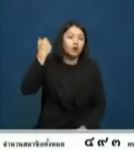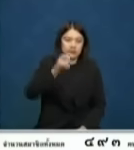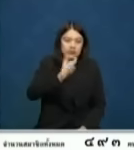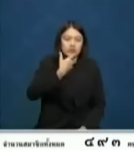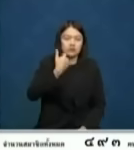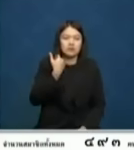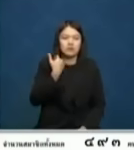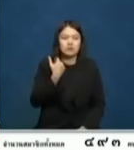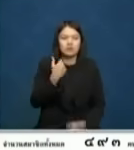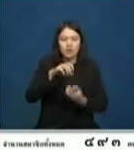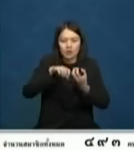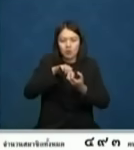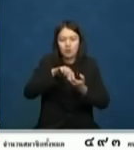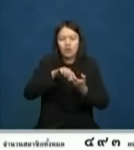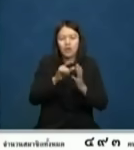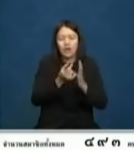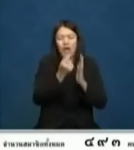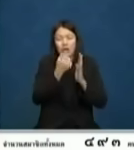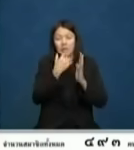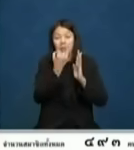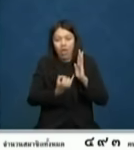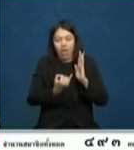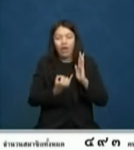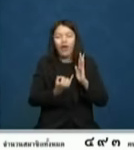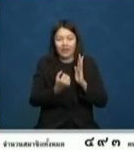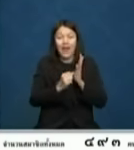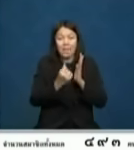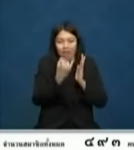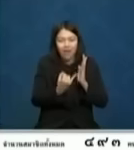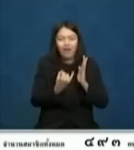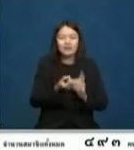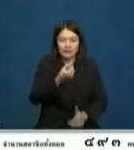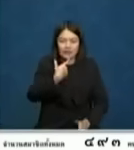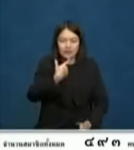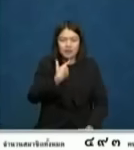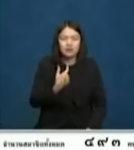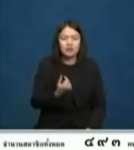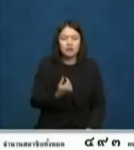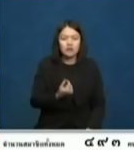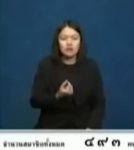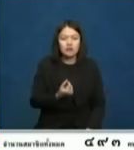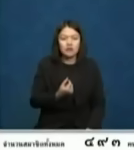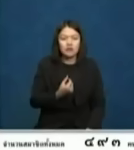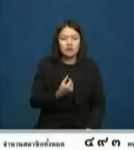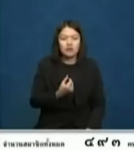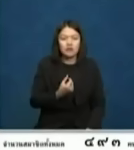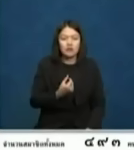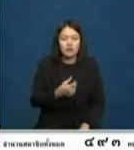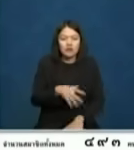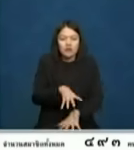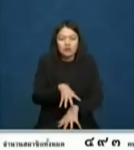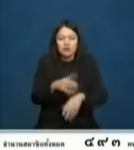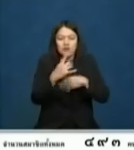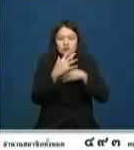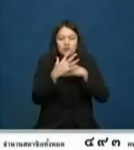านก่อนเหมือนไปเซิร์ชใน Google เจออะไรก็เอามาอ่านเลยโอ้โหนี่ตัวอย่างนะแล้วก็พูดถึงยาฮะมันไม่มีการ์ตูน